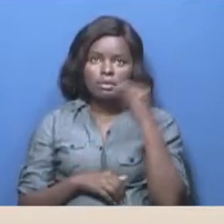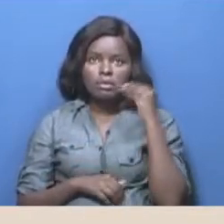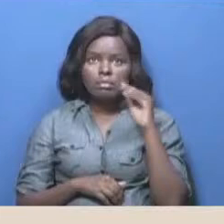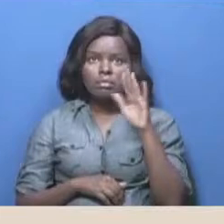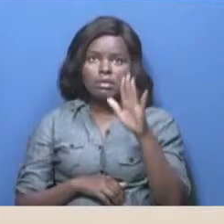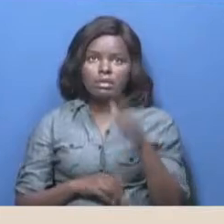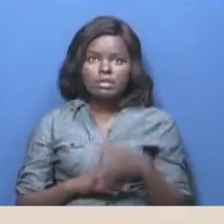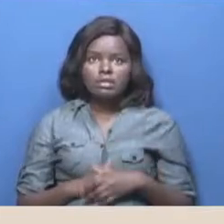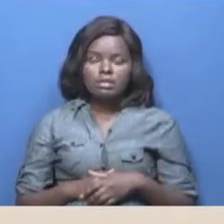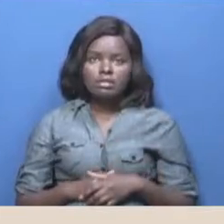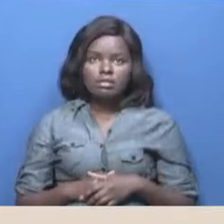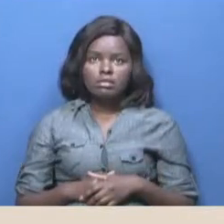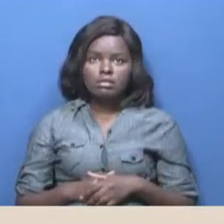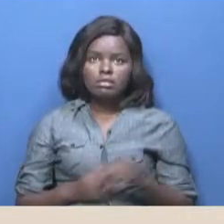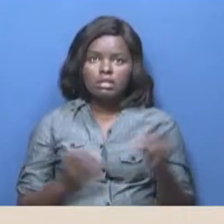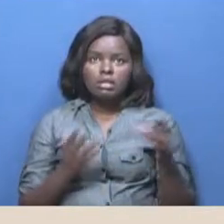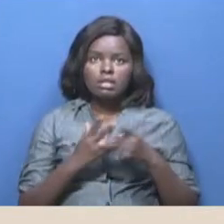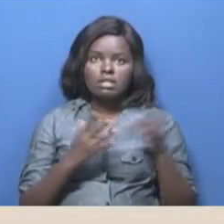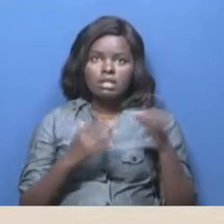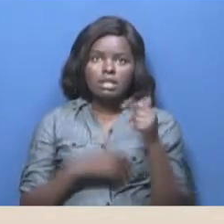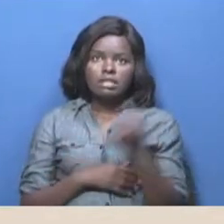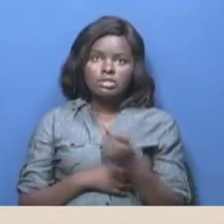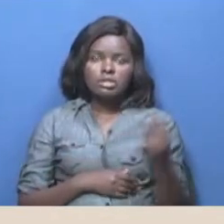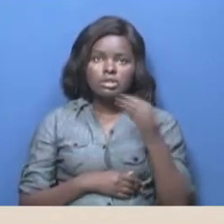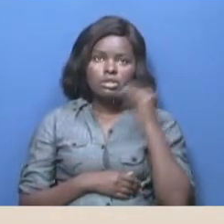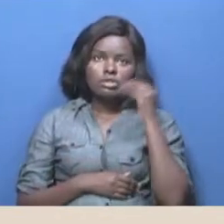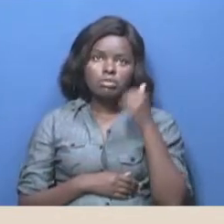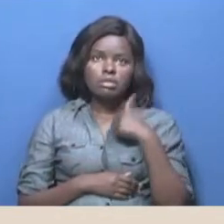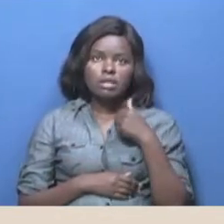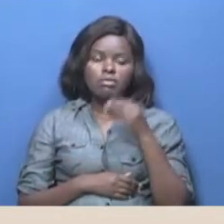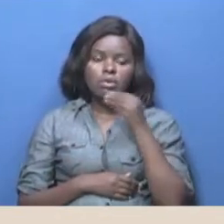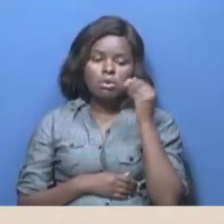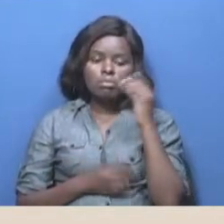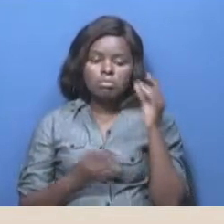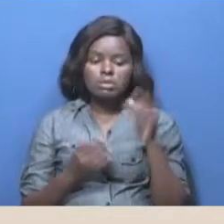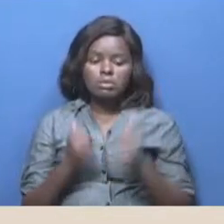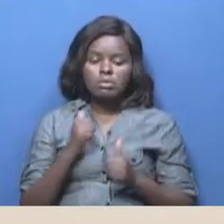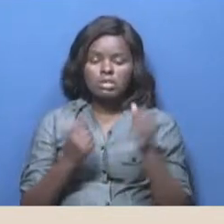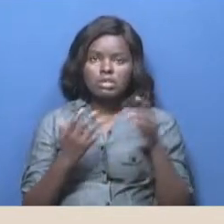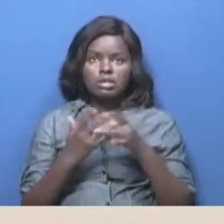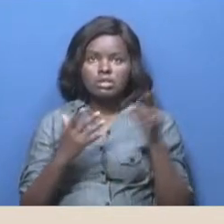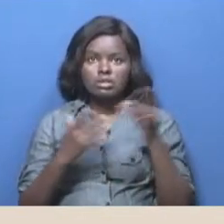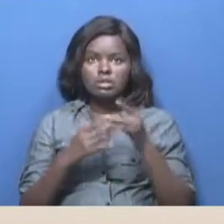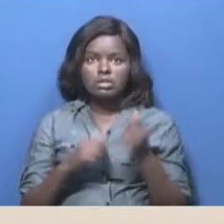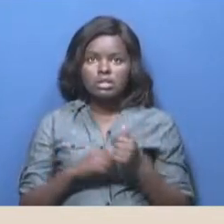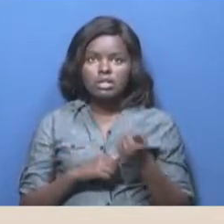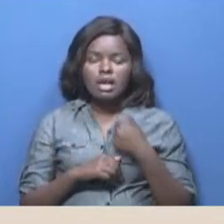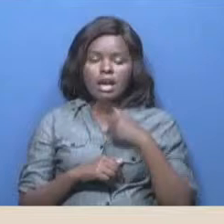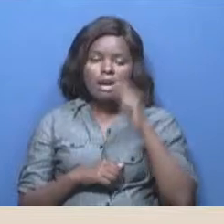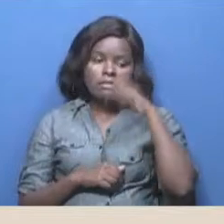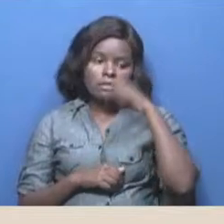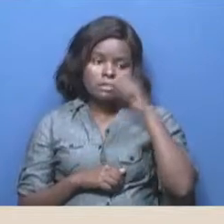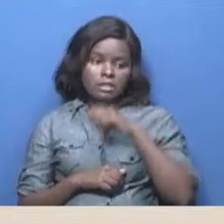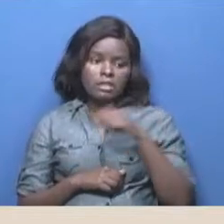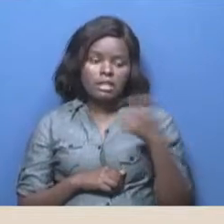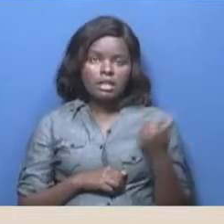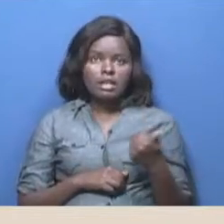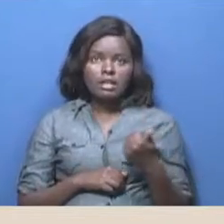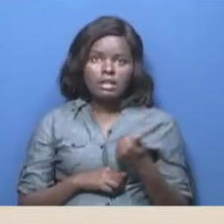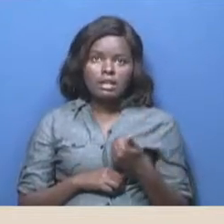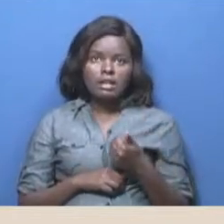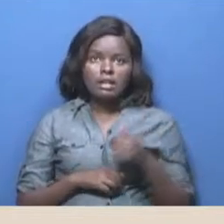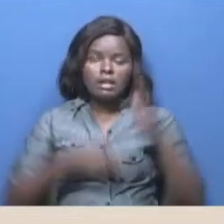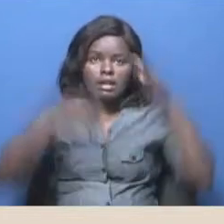kwao. Select o mũciĩ, kwĩna mĩciĩ specific ĩrĩa tũcagũrĩte nĩ kũrĩithĩria ngũkũ na ĩngĩ ĩkũrĩithĩria